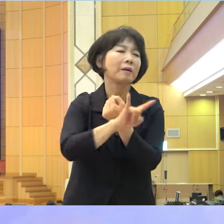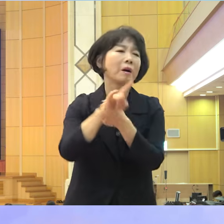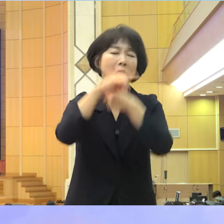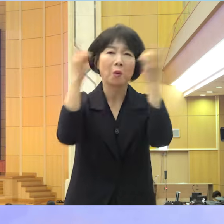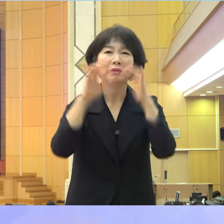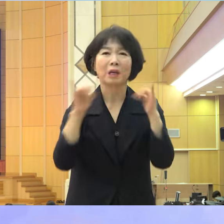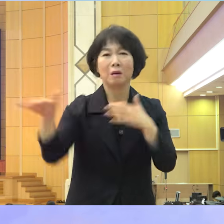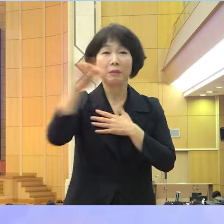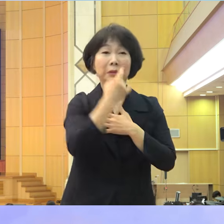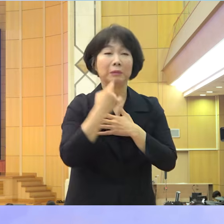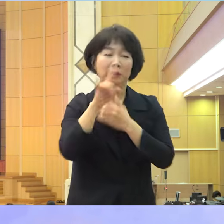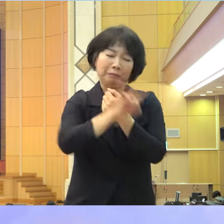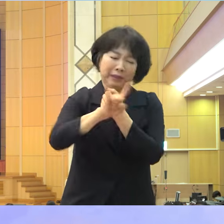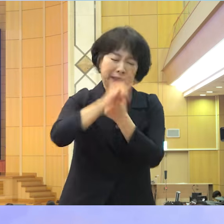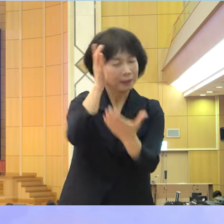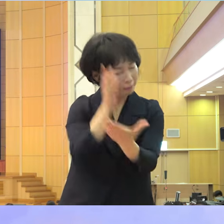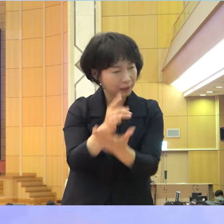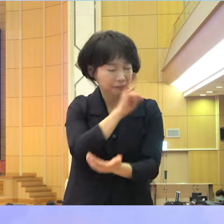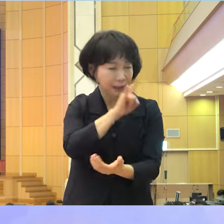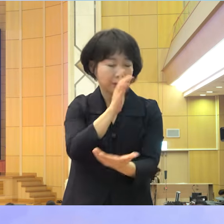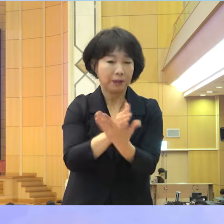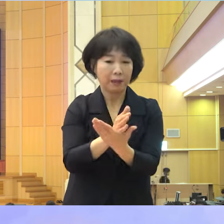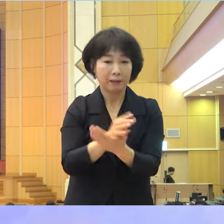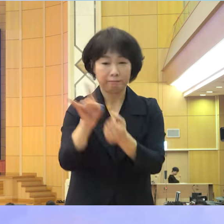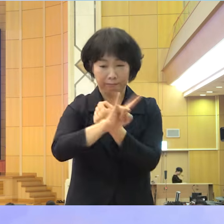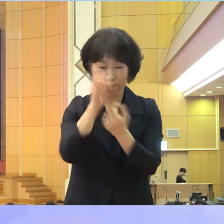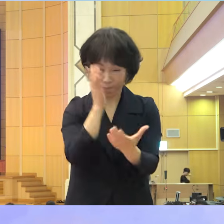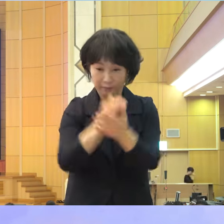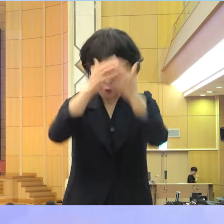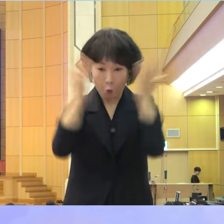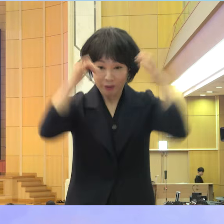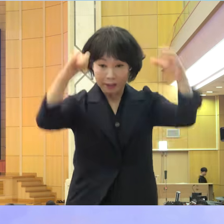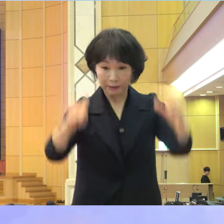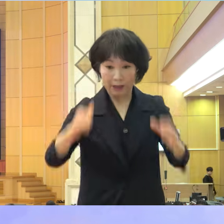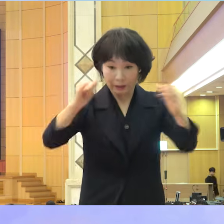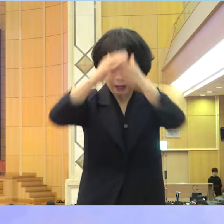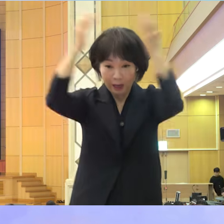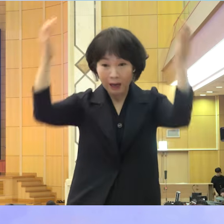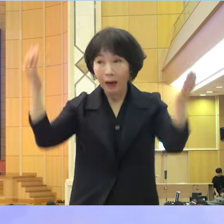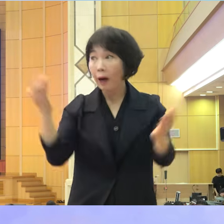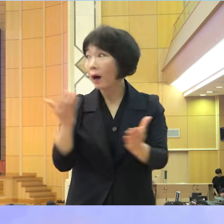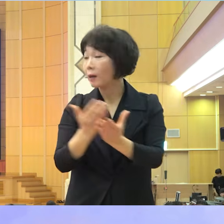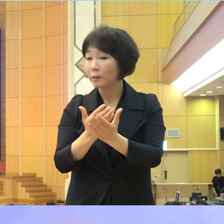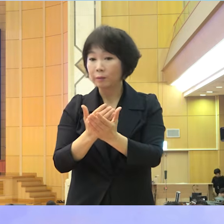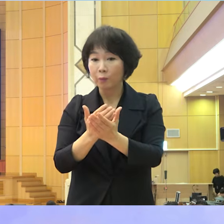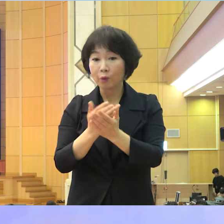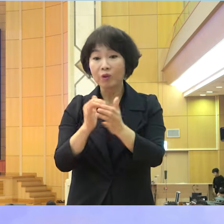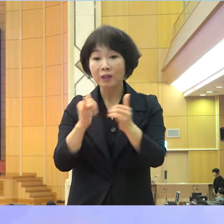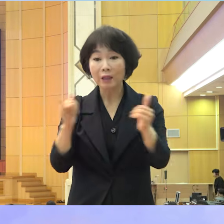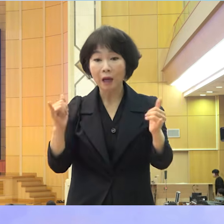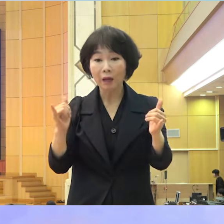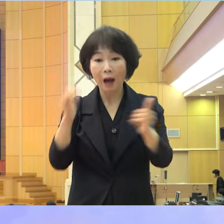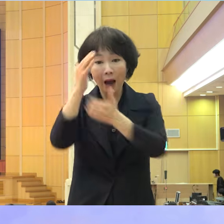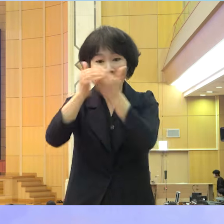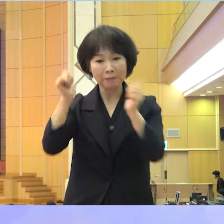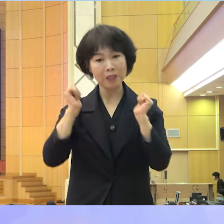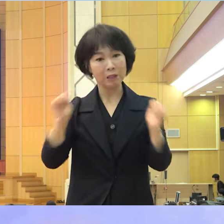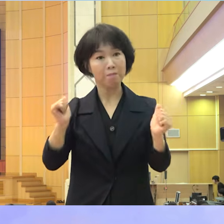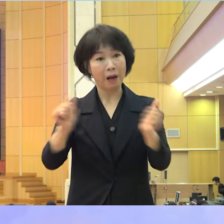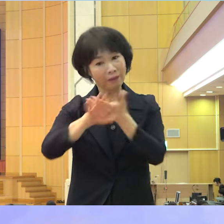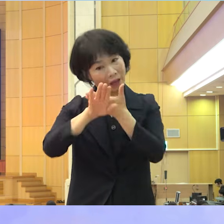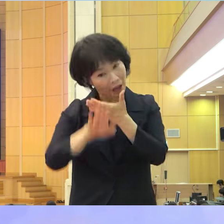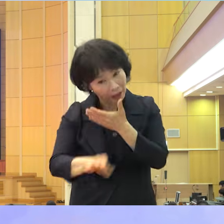핑계대지 말라는 거예요. 이는 모든 입을 막고 온 세상으로 하나님의 심판 아래 있게 하려 함이라. 아니,